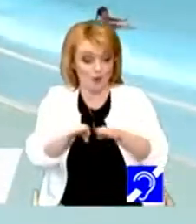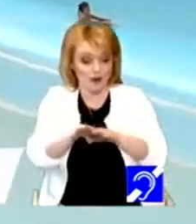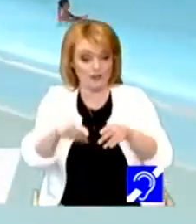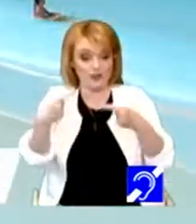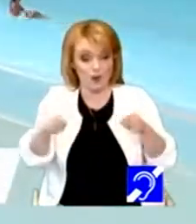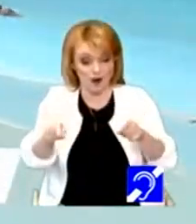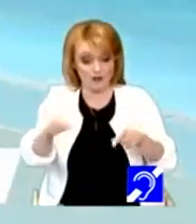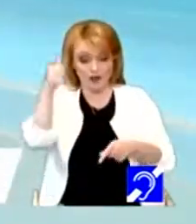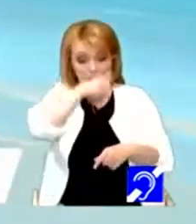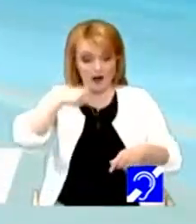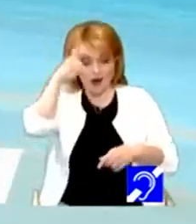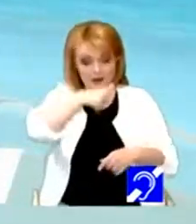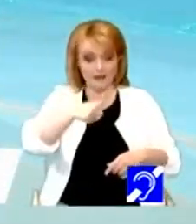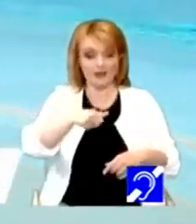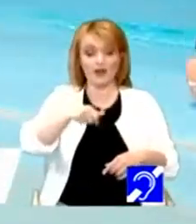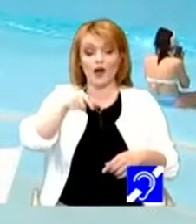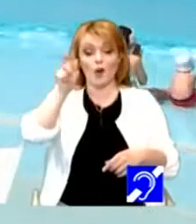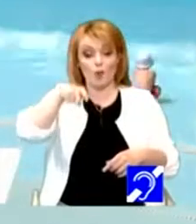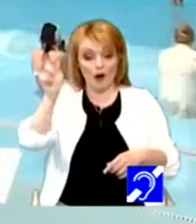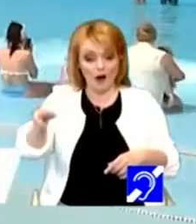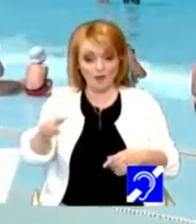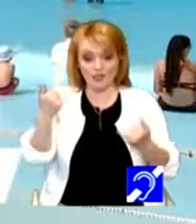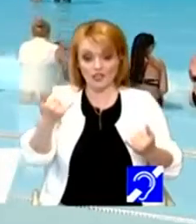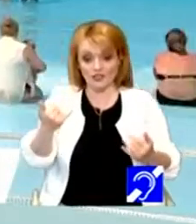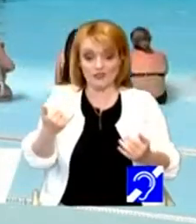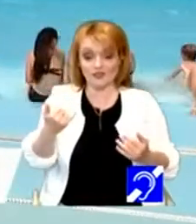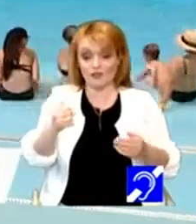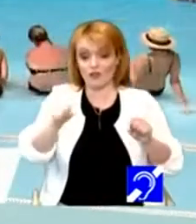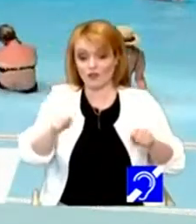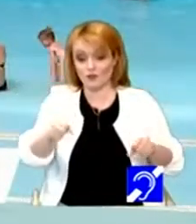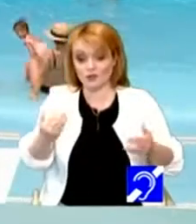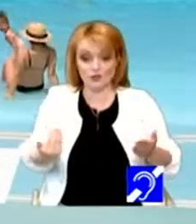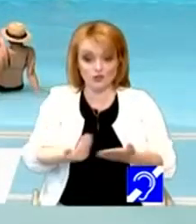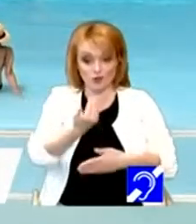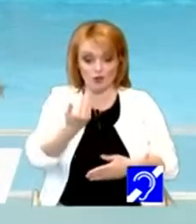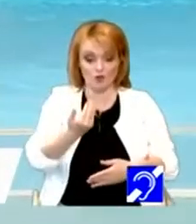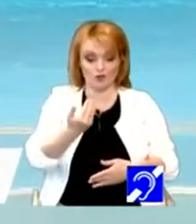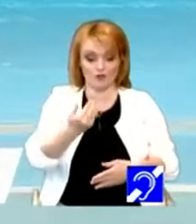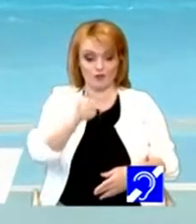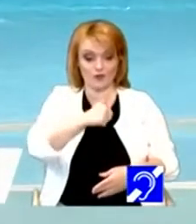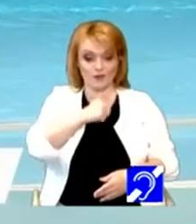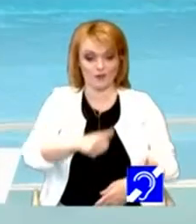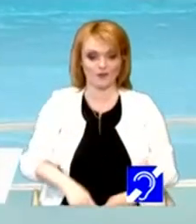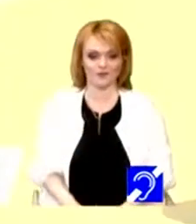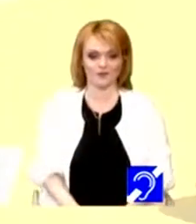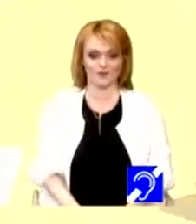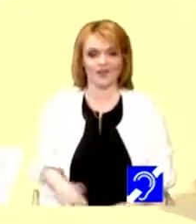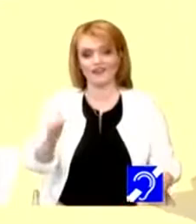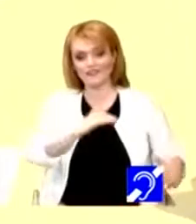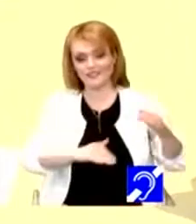pot profita de o nouă atracție, o piscină modernă unde oamenii au făcut cozi. Ne bronzăm, ne